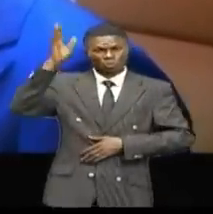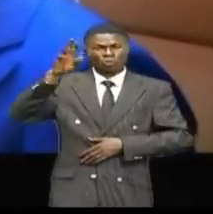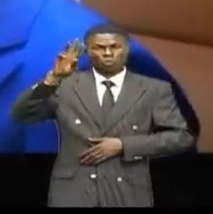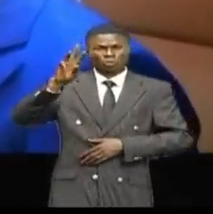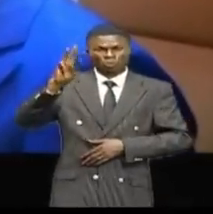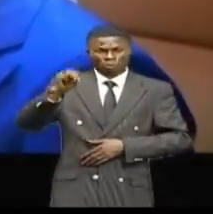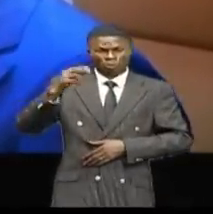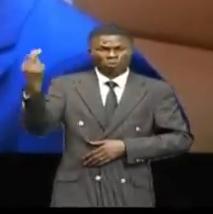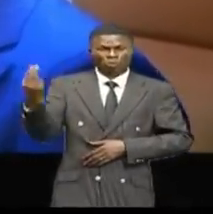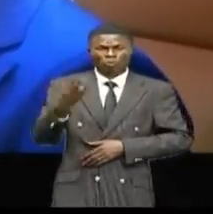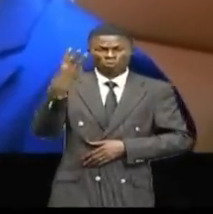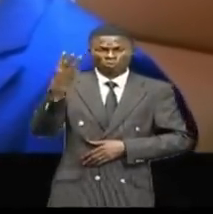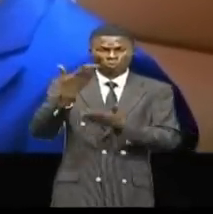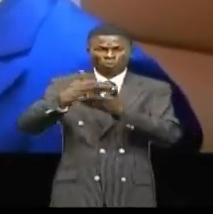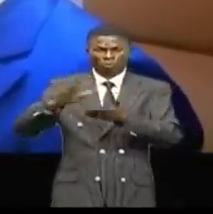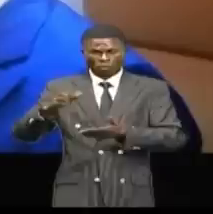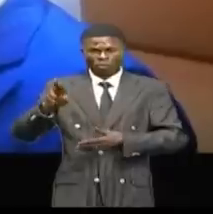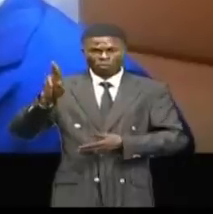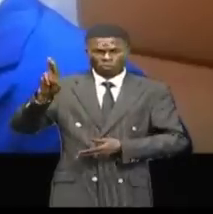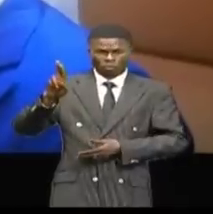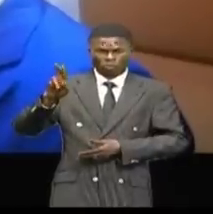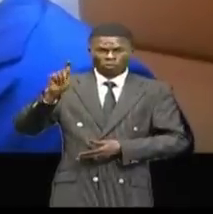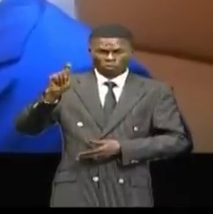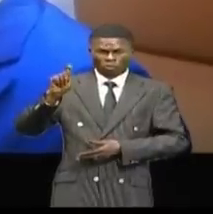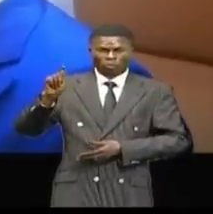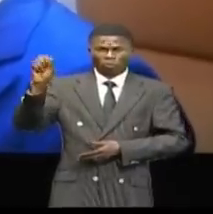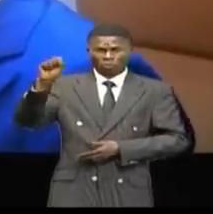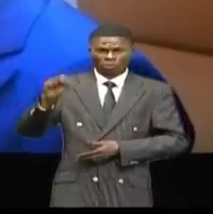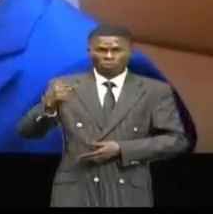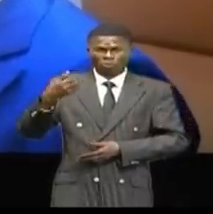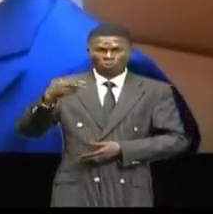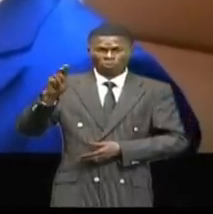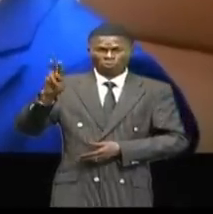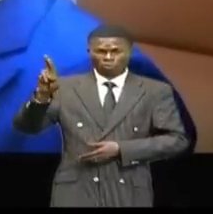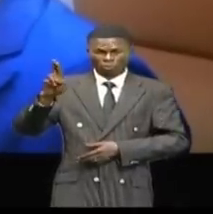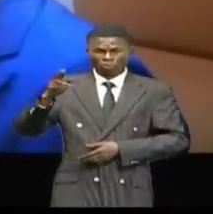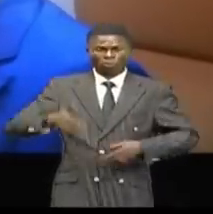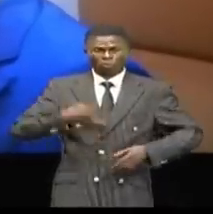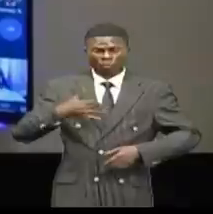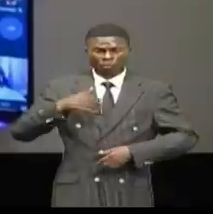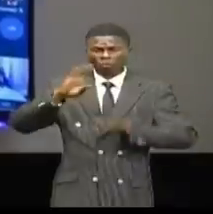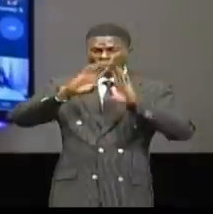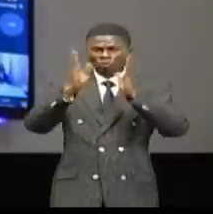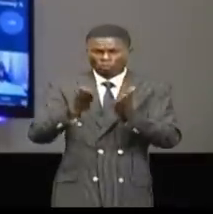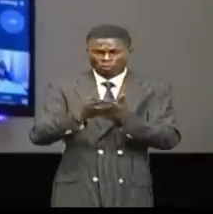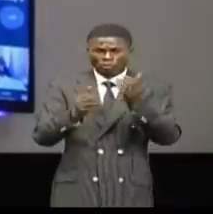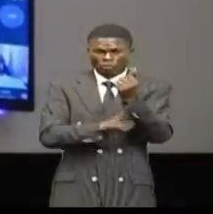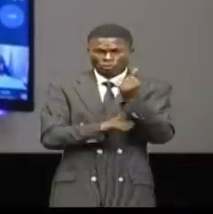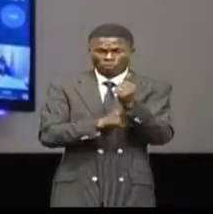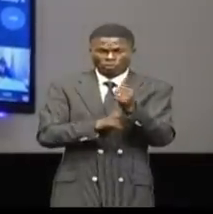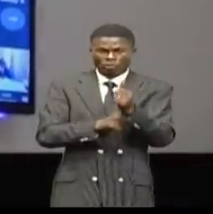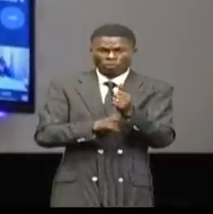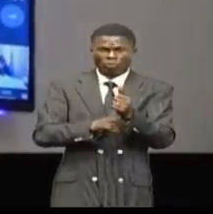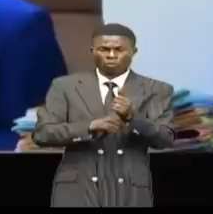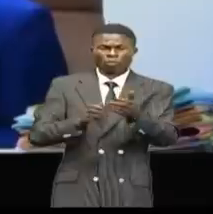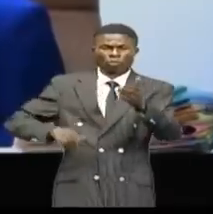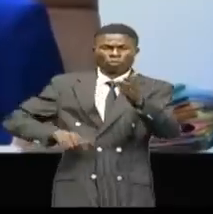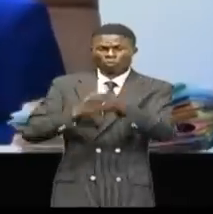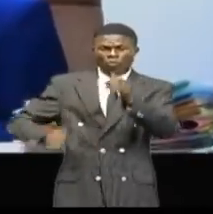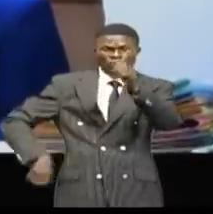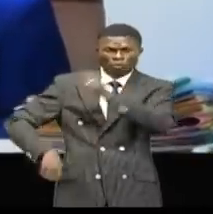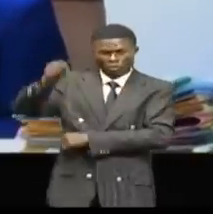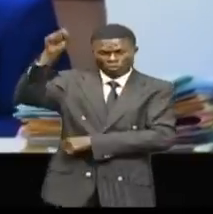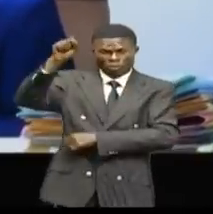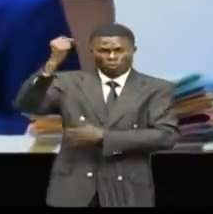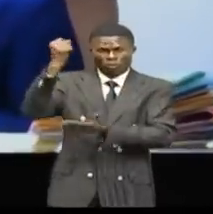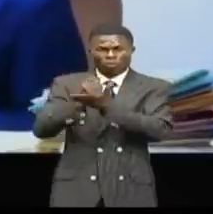d'une partie du territoire de Rutshuru. L'assentiment de la majorité de l'opinion nationale au sujet de l'expulsion de l'ambassadeur du Rwanda